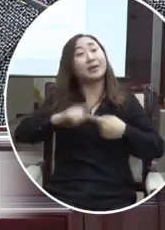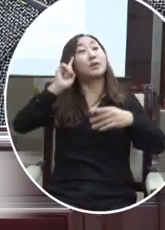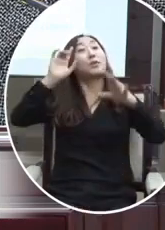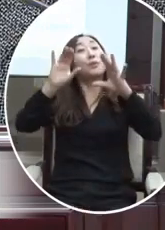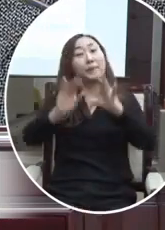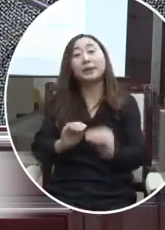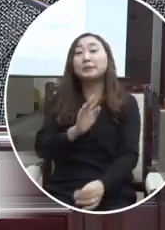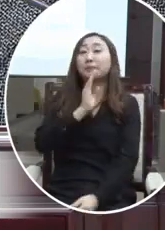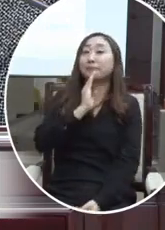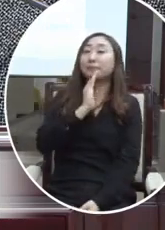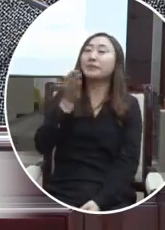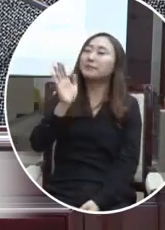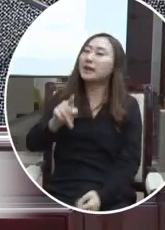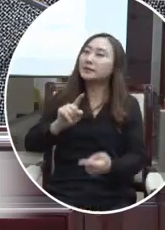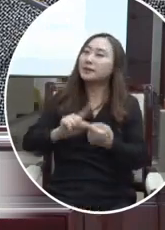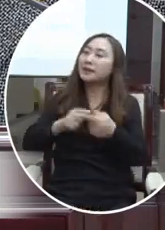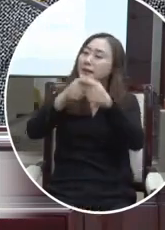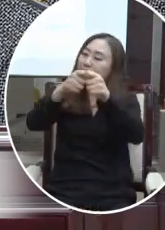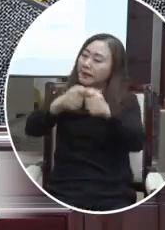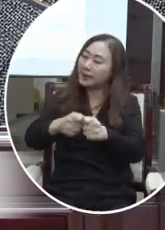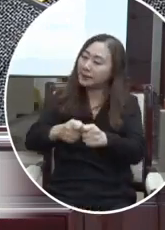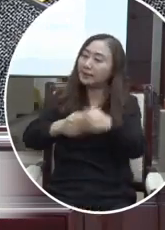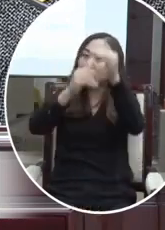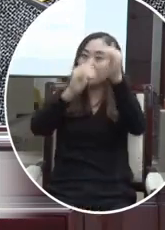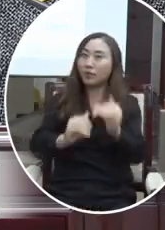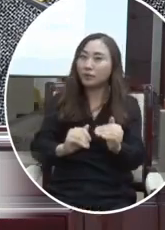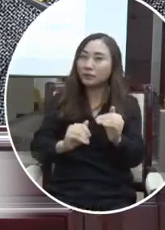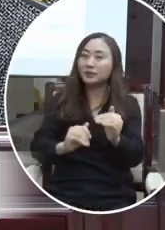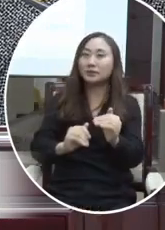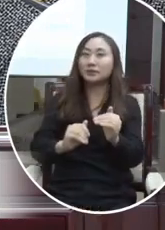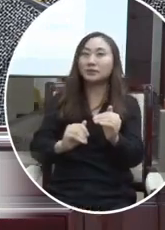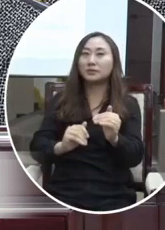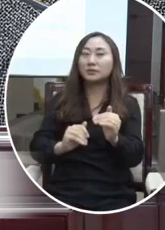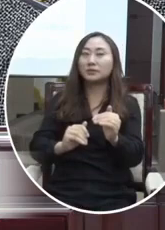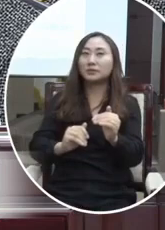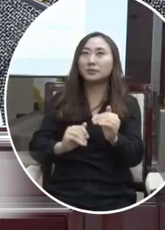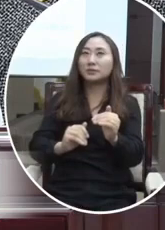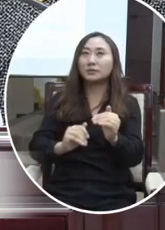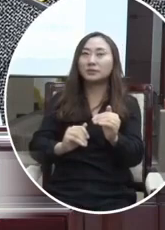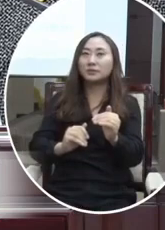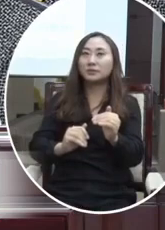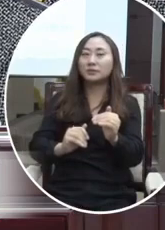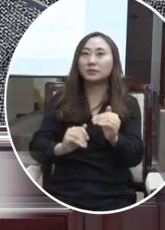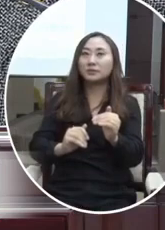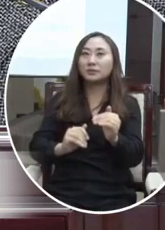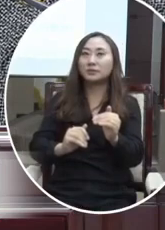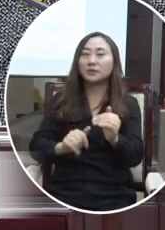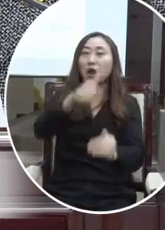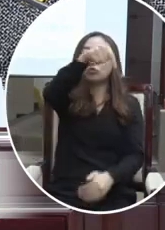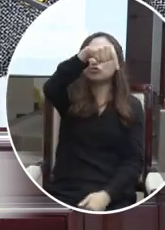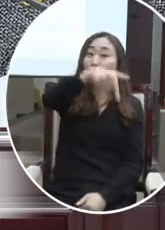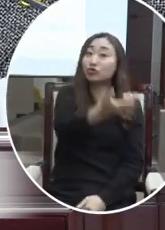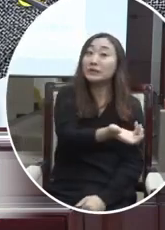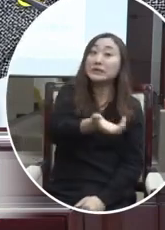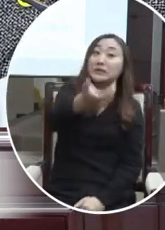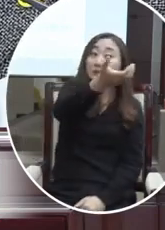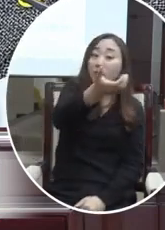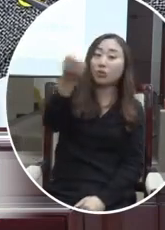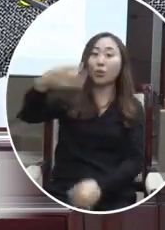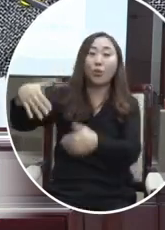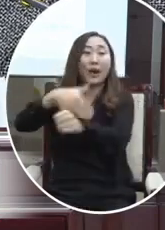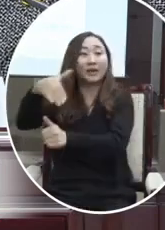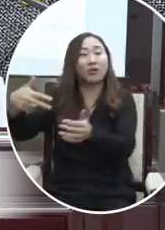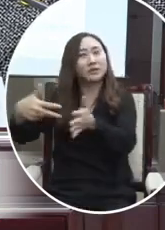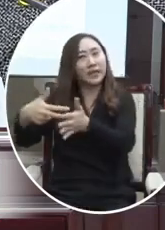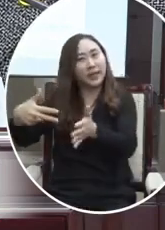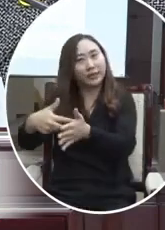인정합니다. 필요성은 인정한데 절차는 조금 디테일하게 또 그 중앙조직의 국 성격과